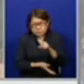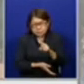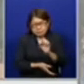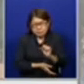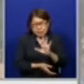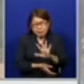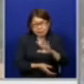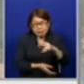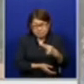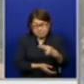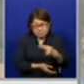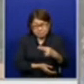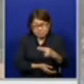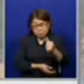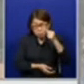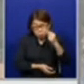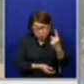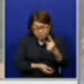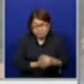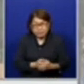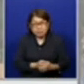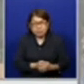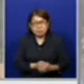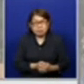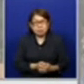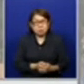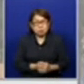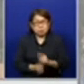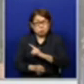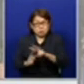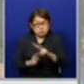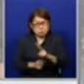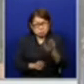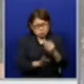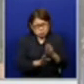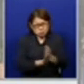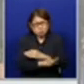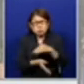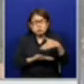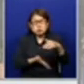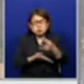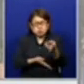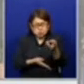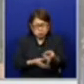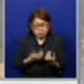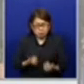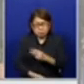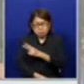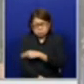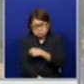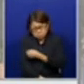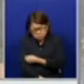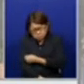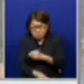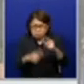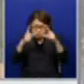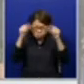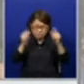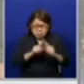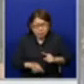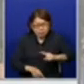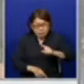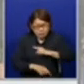อวันนะครับเมื่อวันที่2ก่อนหน้านั้นน้อยกว่านี้อีกทำให้แพทย์จะต้องนะครับทำหน้ากากกันเ